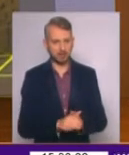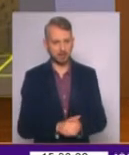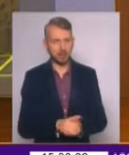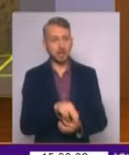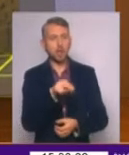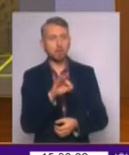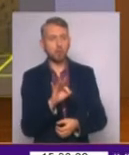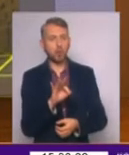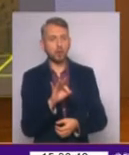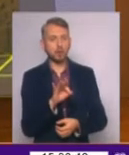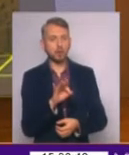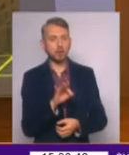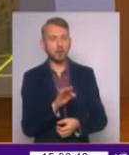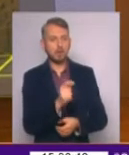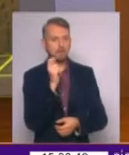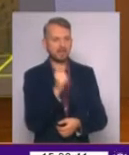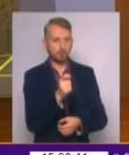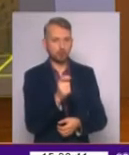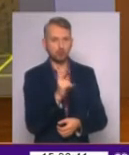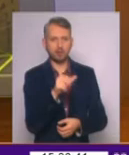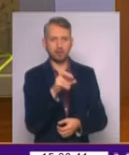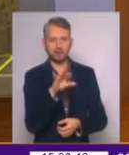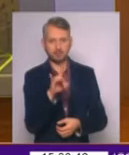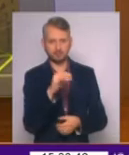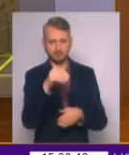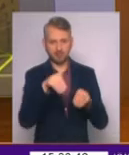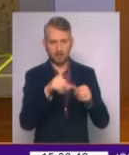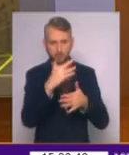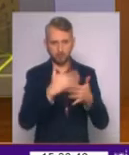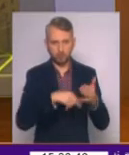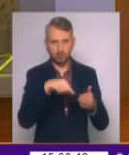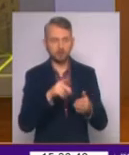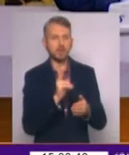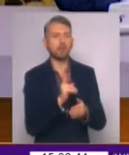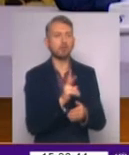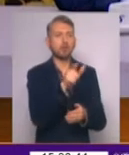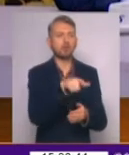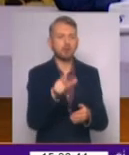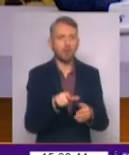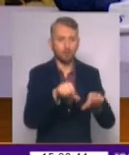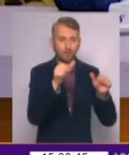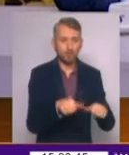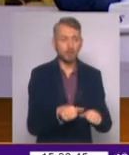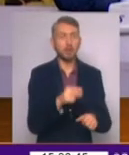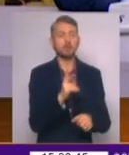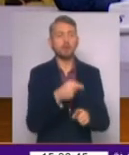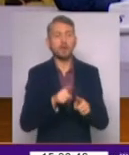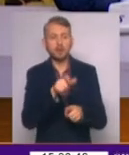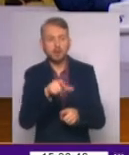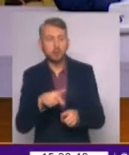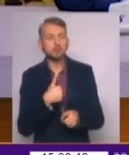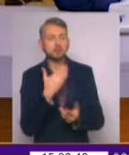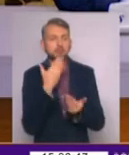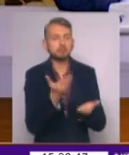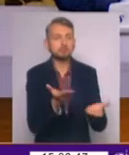по присвоєнню кадастрових номерів, на яких людей це було оформлено, хто ці люди. Ми зробимо запит в Національну поліцію, і ми будемо відкривати